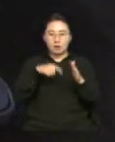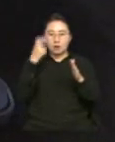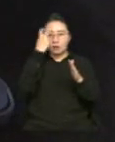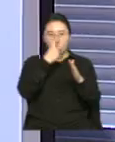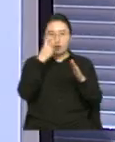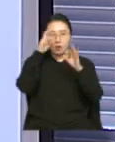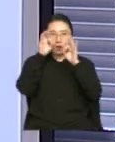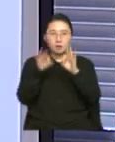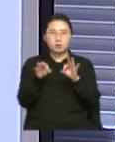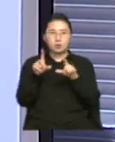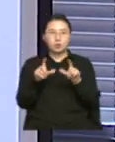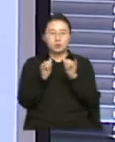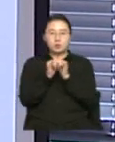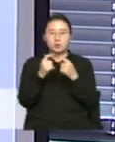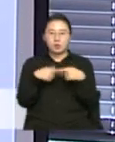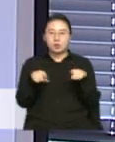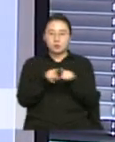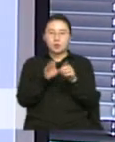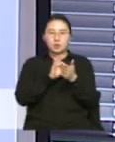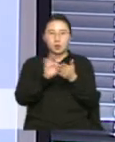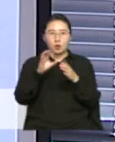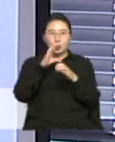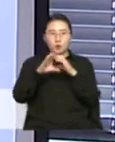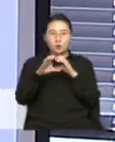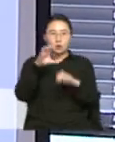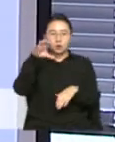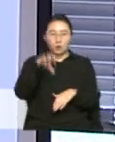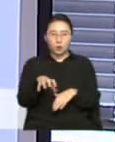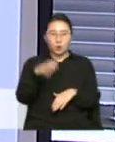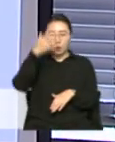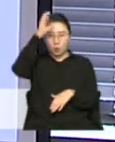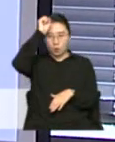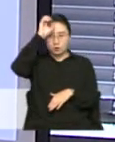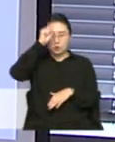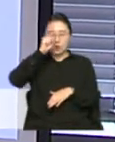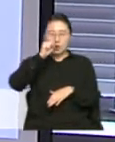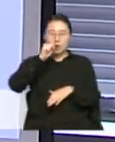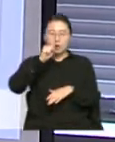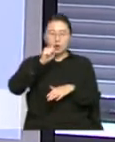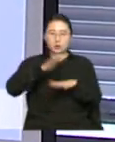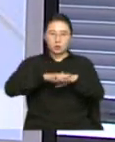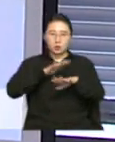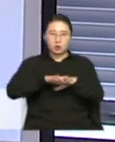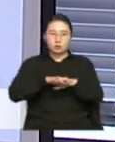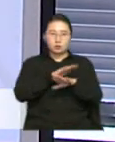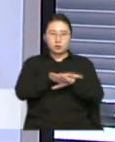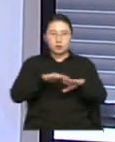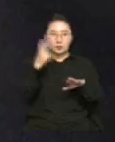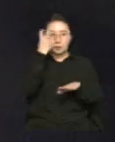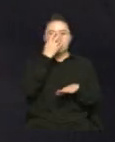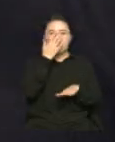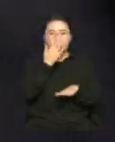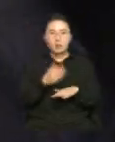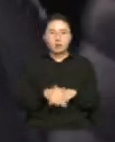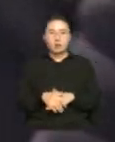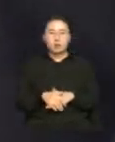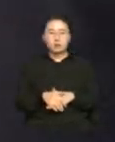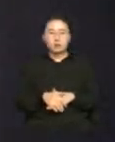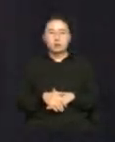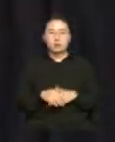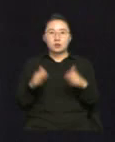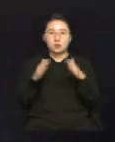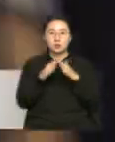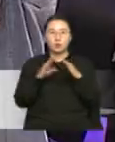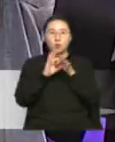살펴보고 주민들이 함께 이용하는 커뮤니티 공간과 옥상 정원까지 생생하게 둘러볼 수 있습니다. 청신호